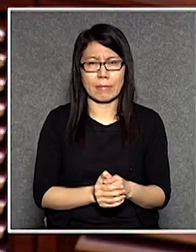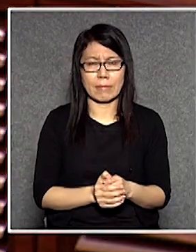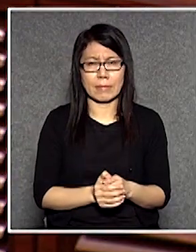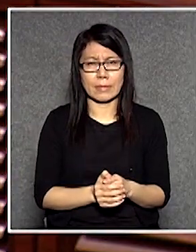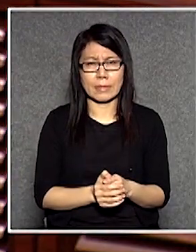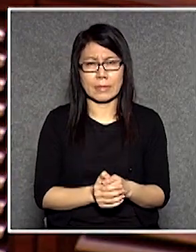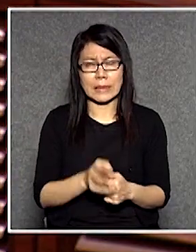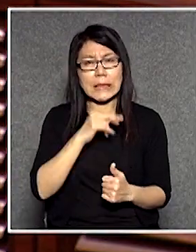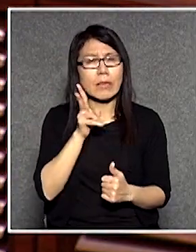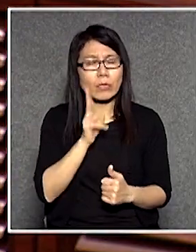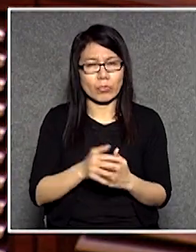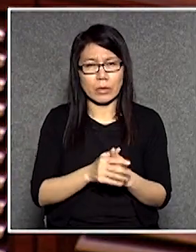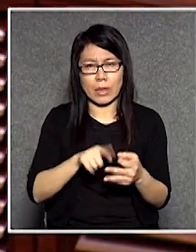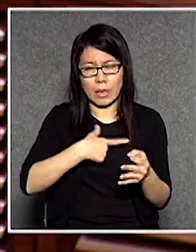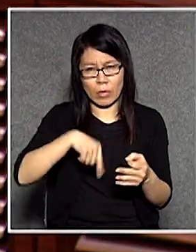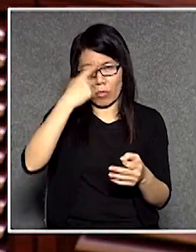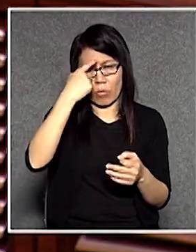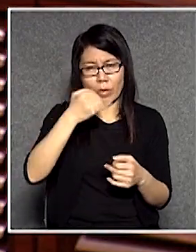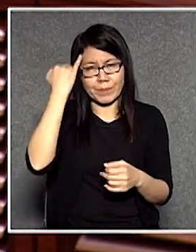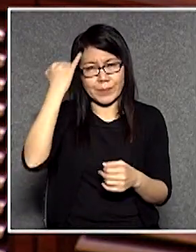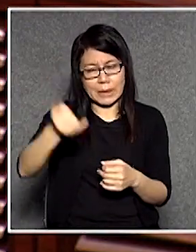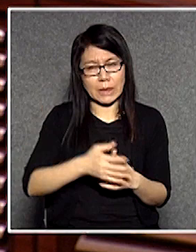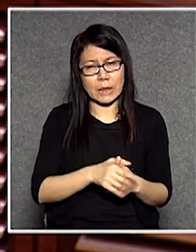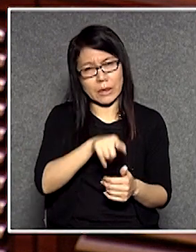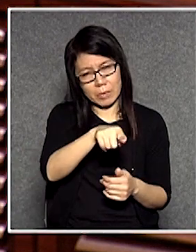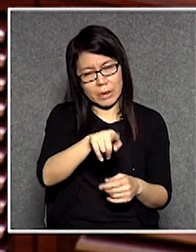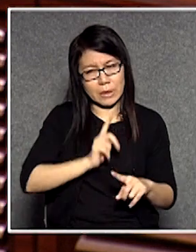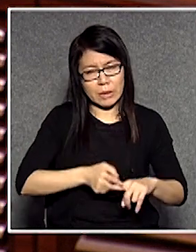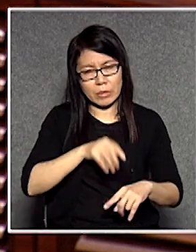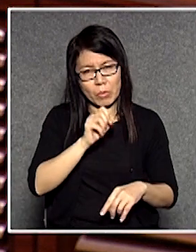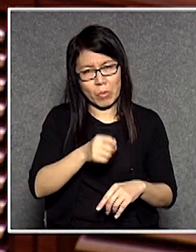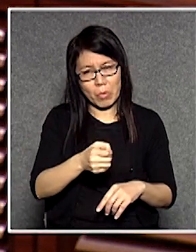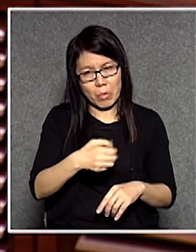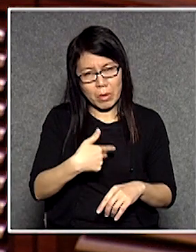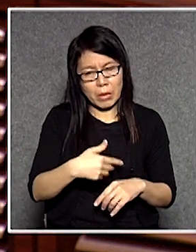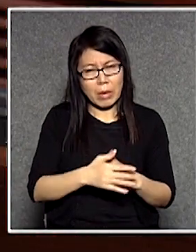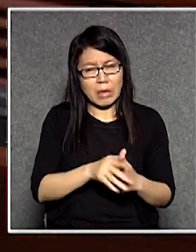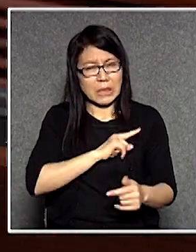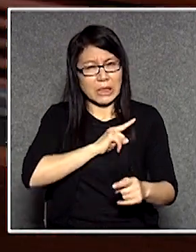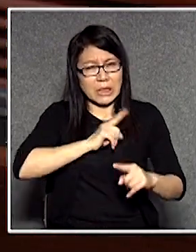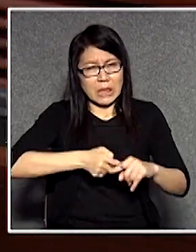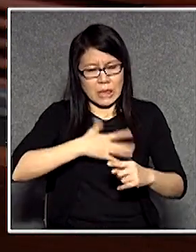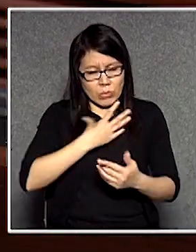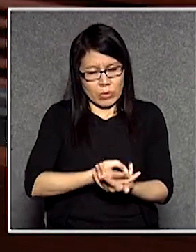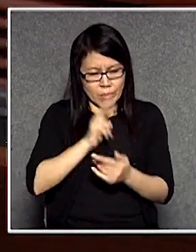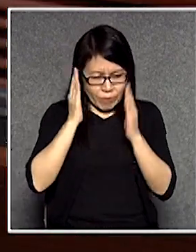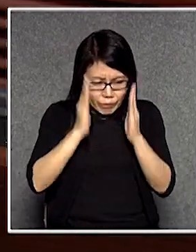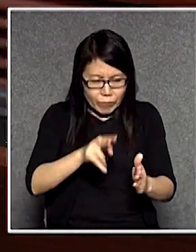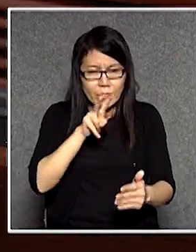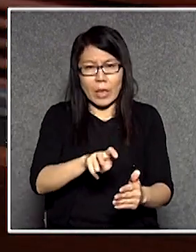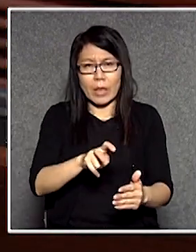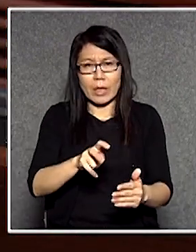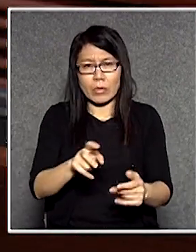如果梁國雄議員說不知道，那他即是說他根本就沒有詳細看過這份預算